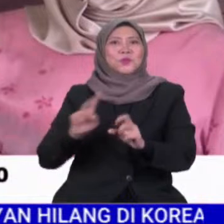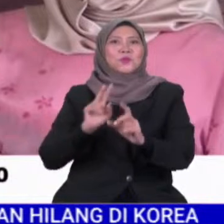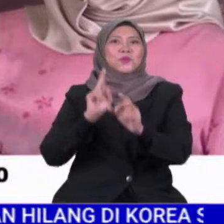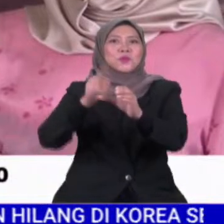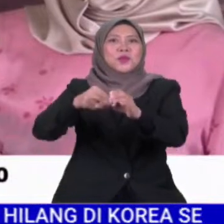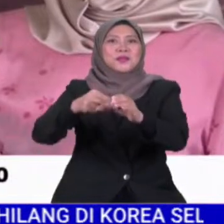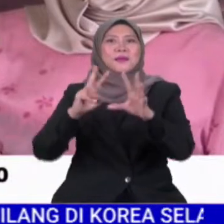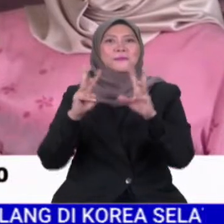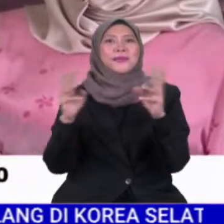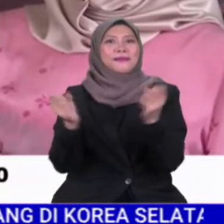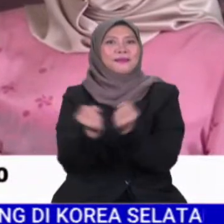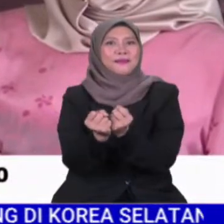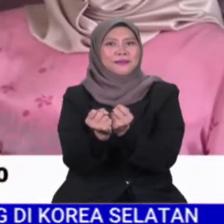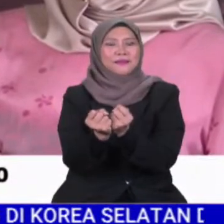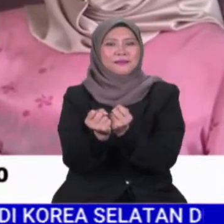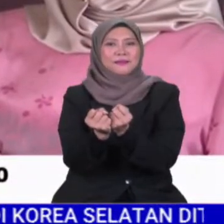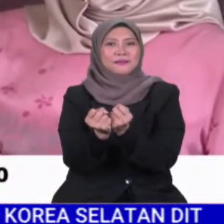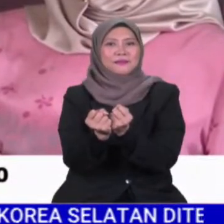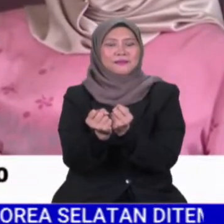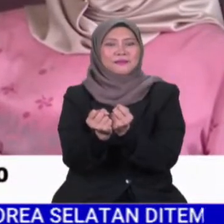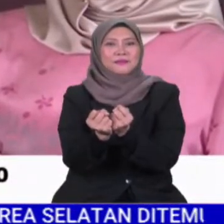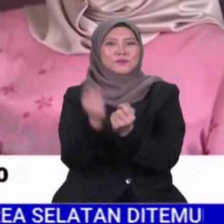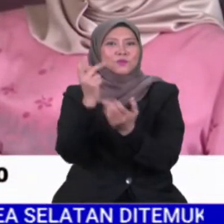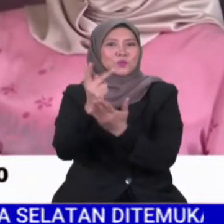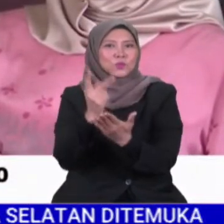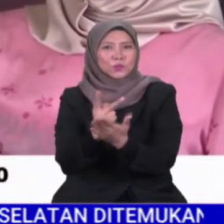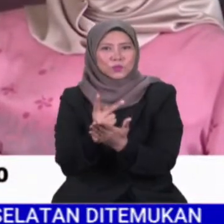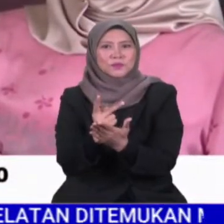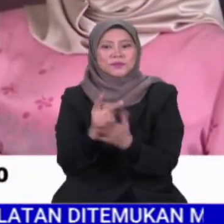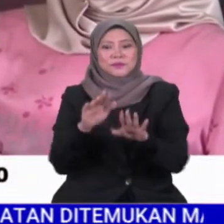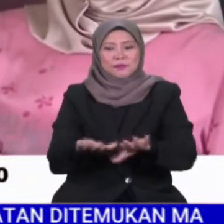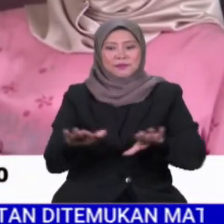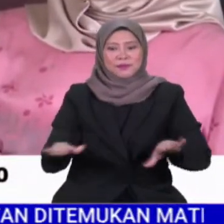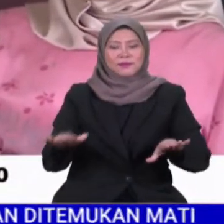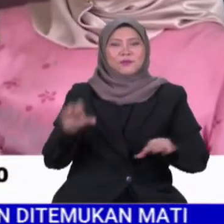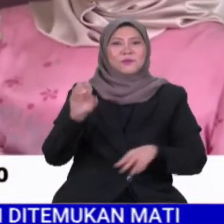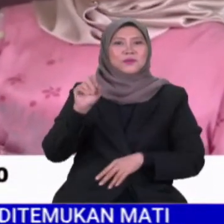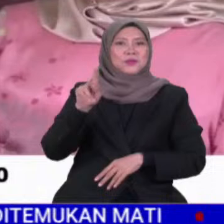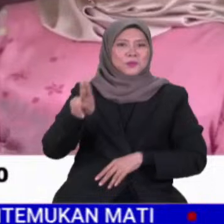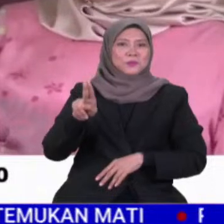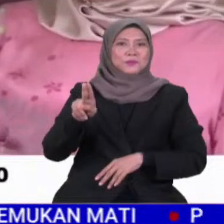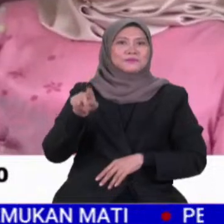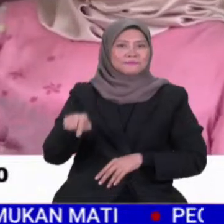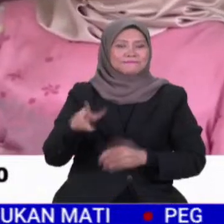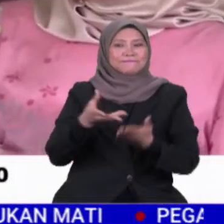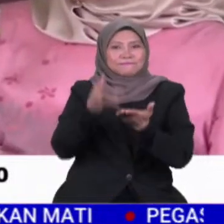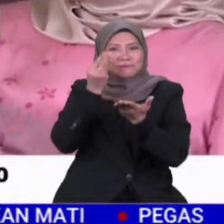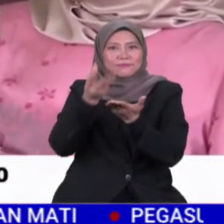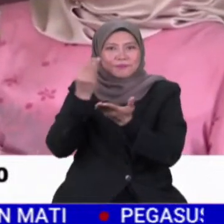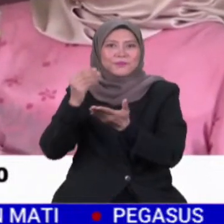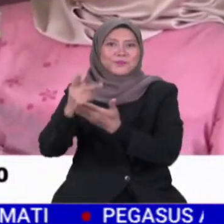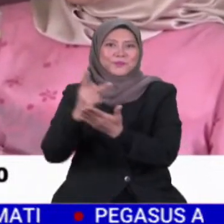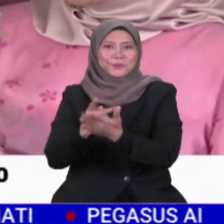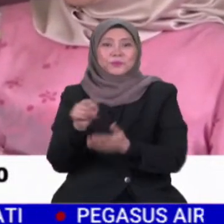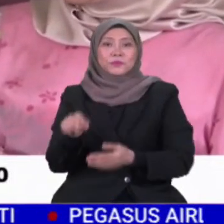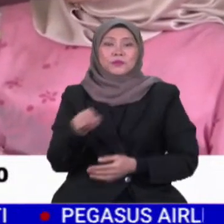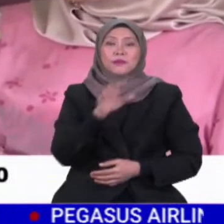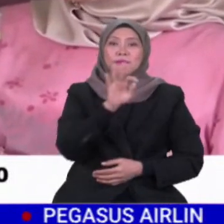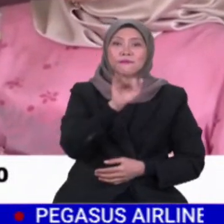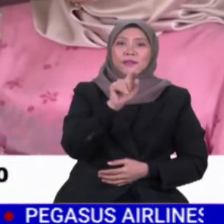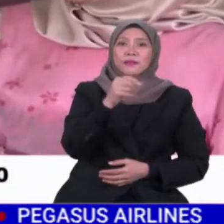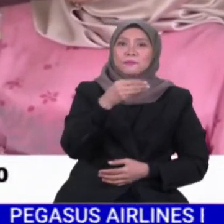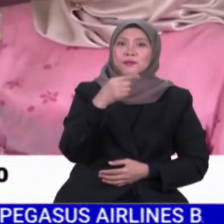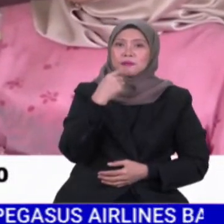bengkel, ya, bagaimana bengkel tentang kanak-kanak berkeperluan khas ini. Ya. Menurut Dato' Sri